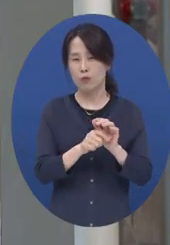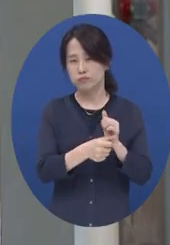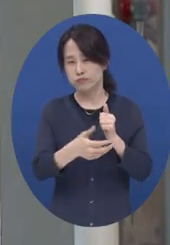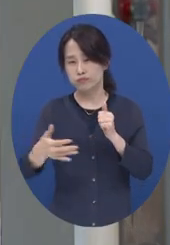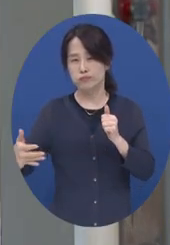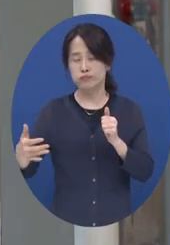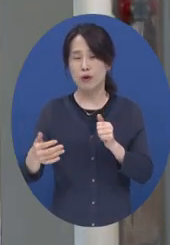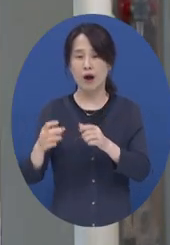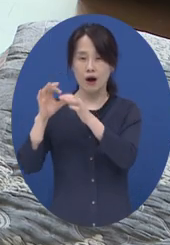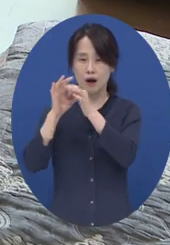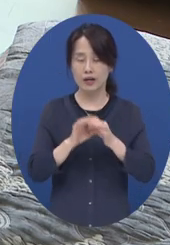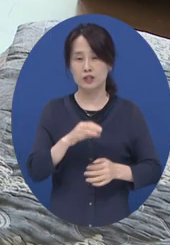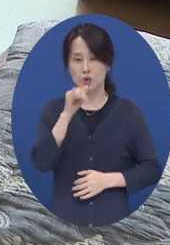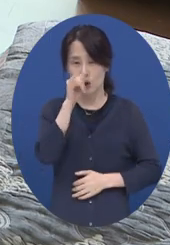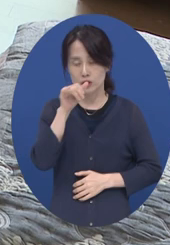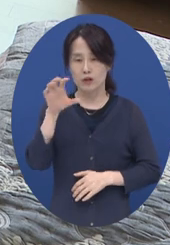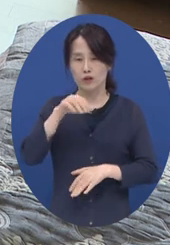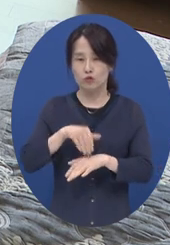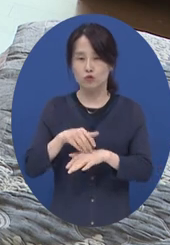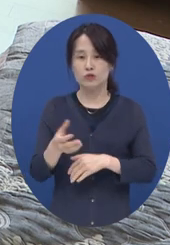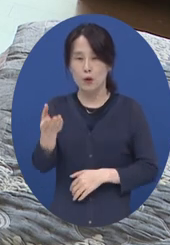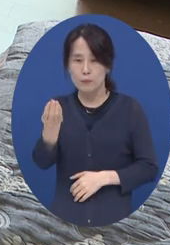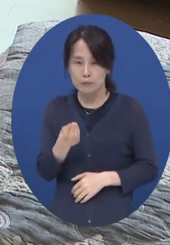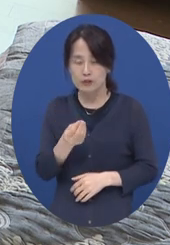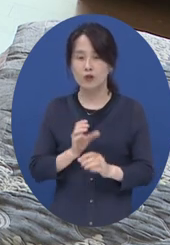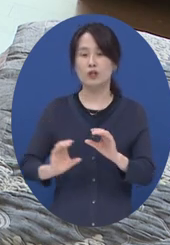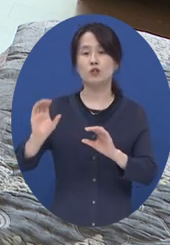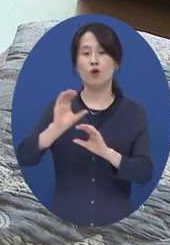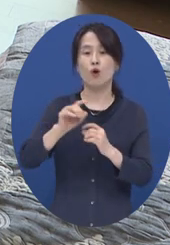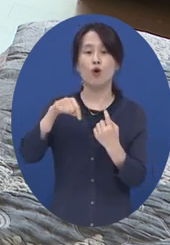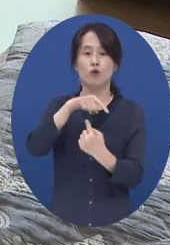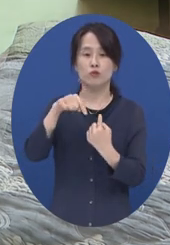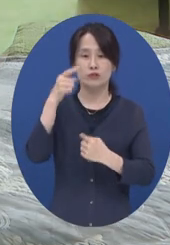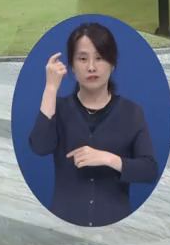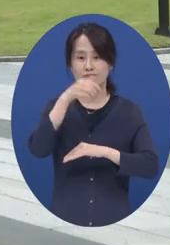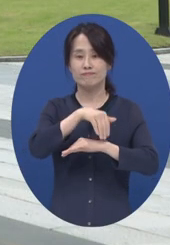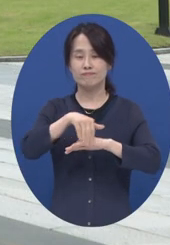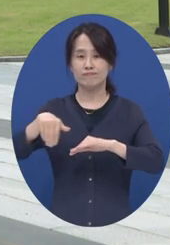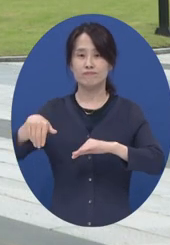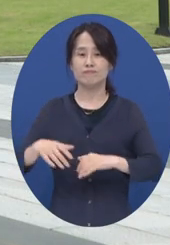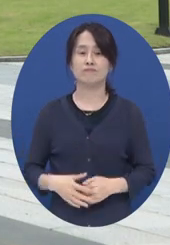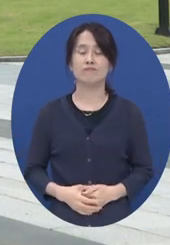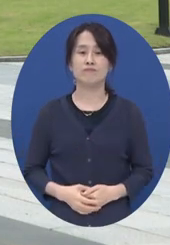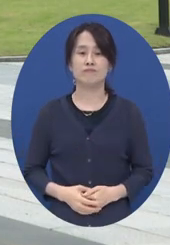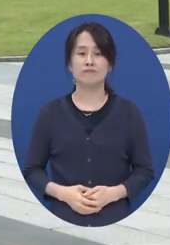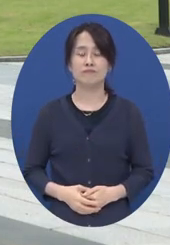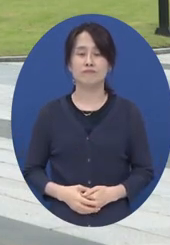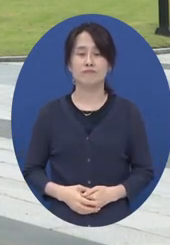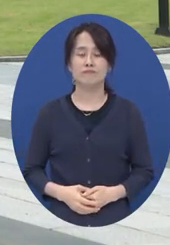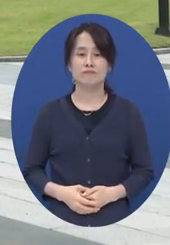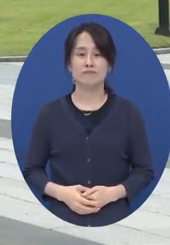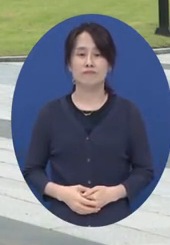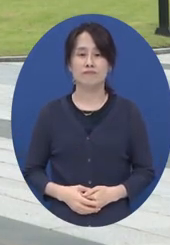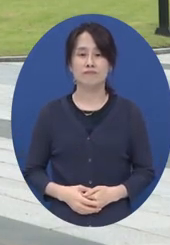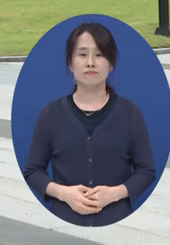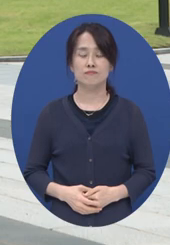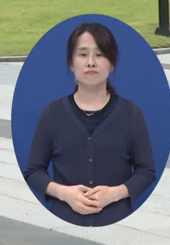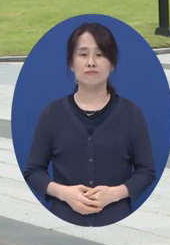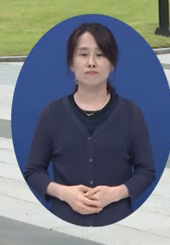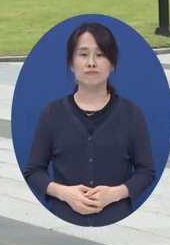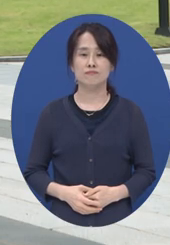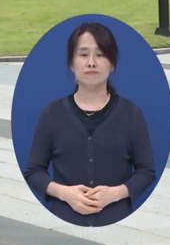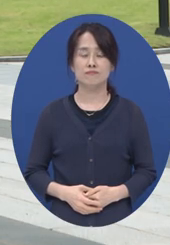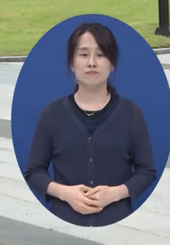지속되면 돈에 연 수사를 확보해 생활 치료 센터를 추가 운영할 계획입니다 경기 슈 tv 최창수 입니다